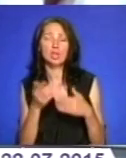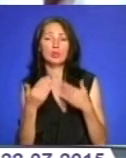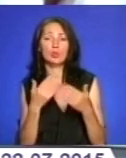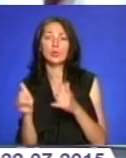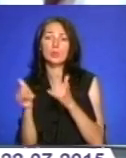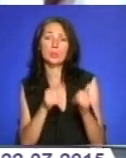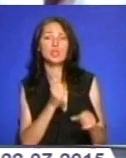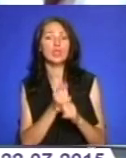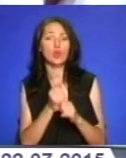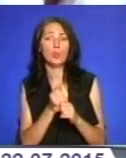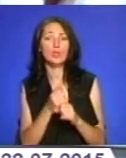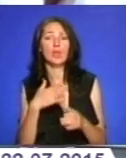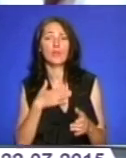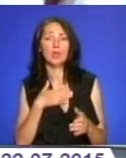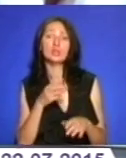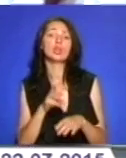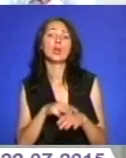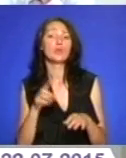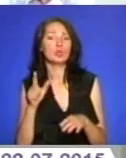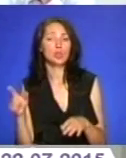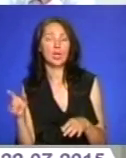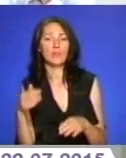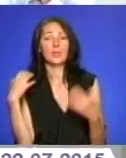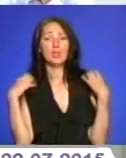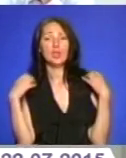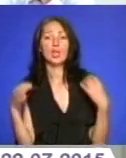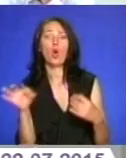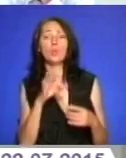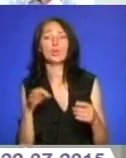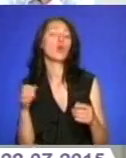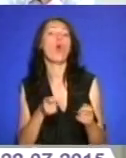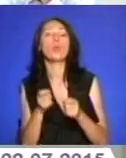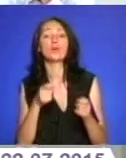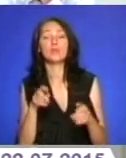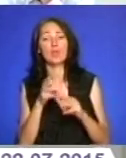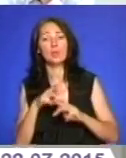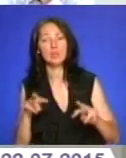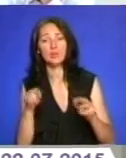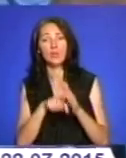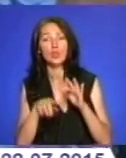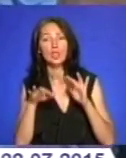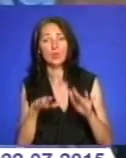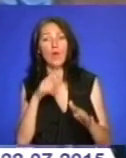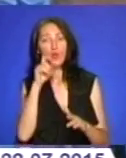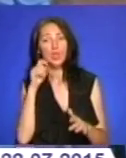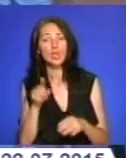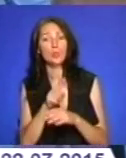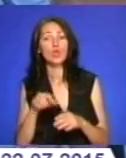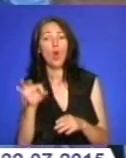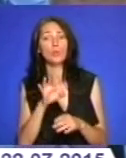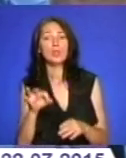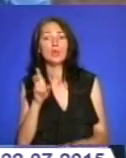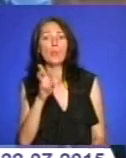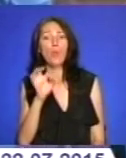забезпечення роботи наших правоохоронців. Начальник обласного управління Міністерства внутрішніх справ України в Тернопільській області